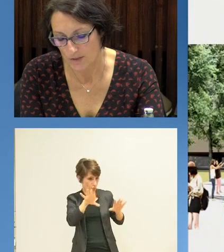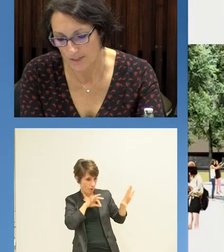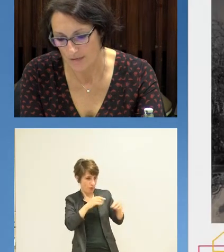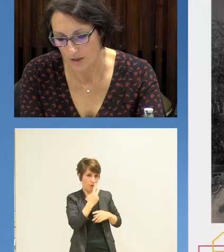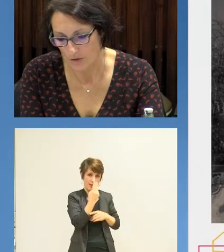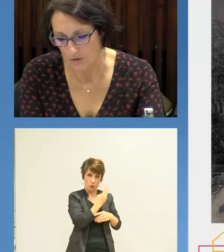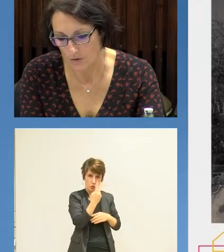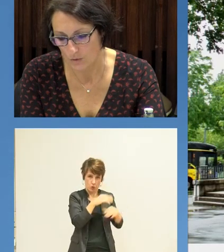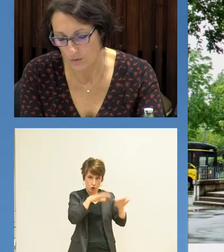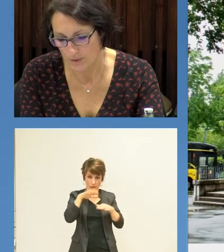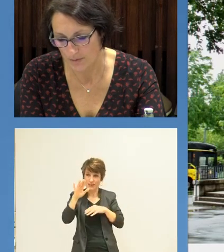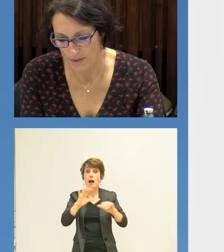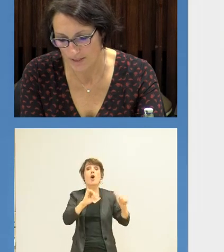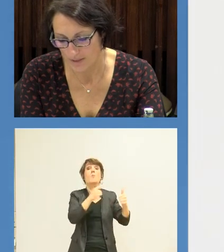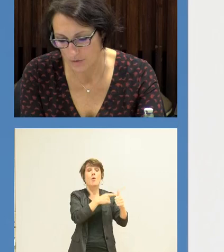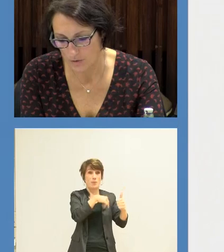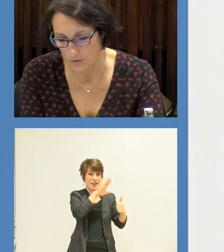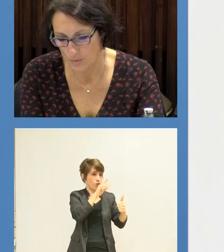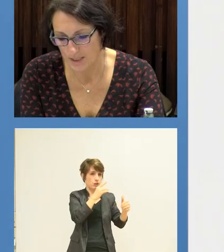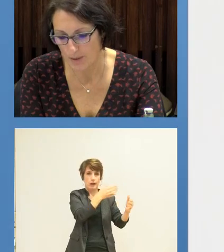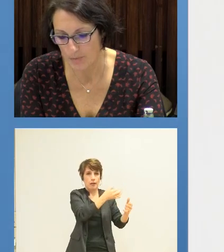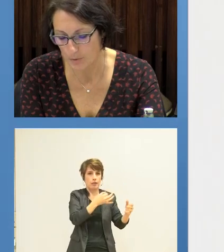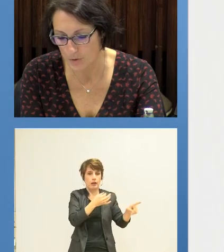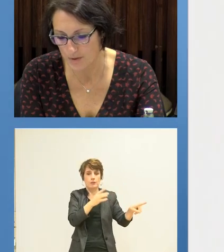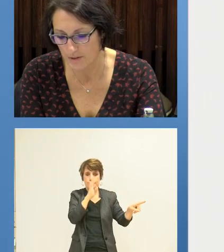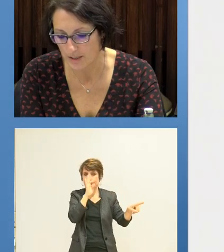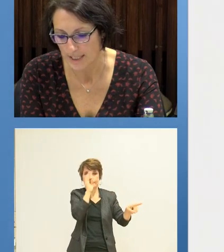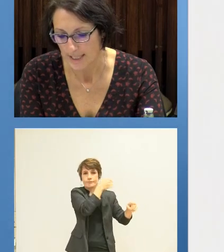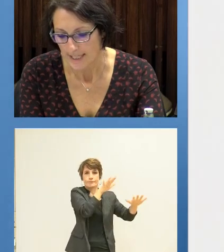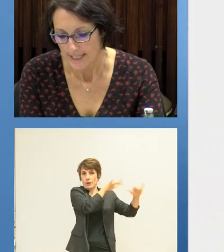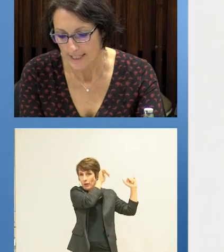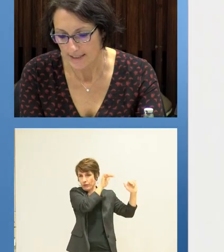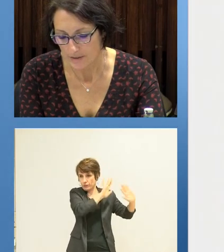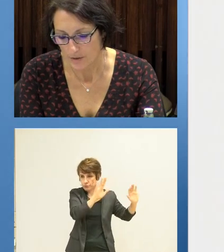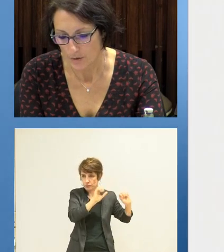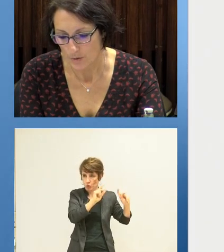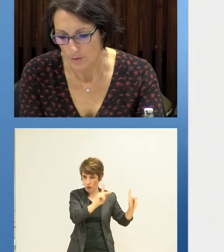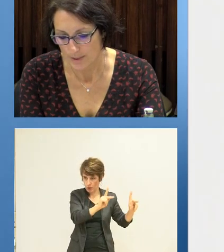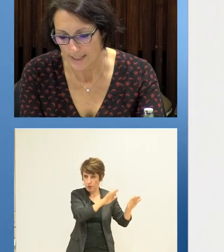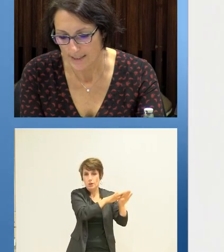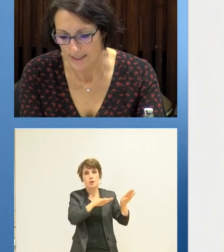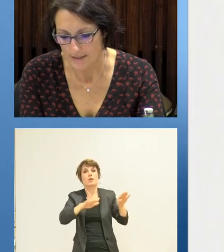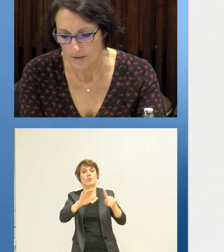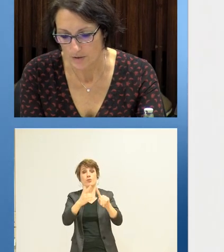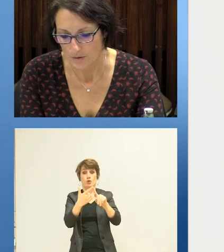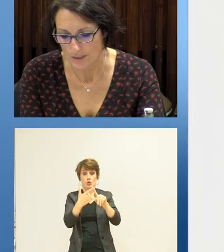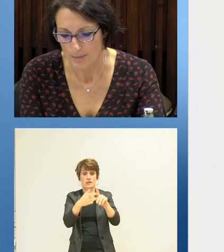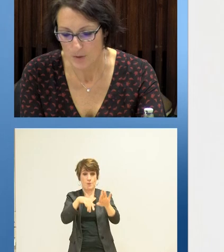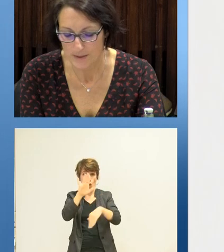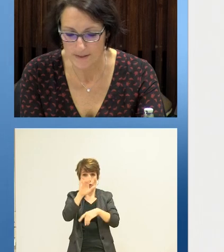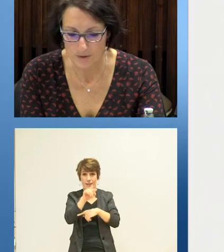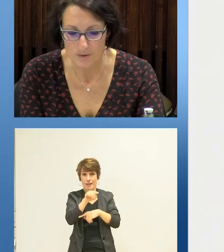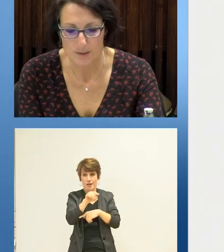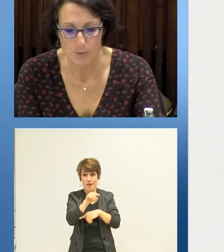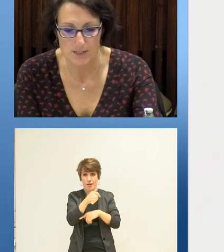candidat nous a fait savoir en cours de deuxième phase qu'il ne souhaitait pas poursuivre et le dernier n'a